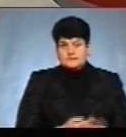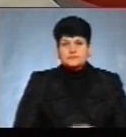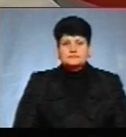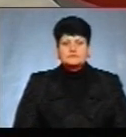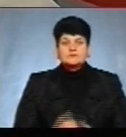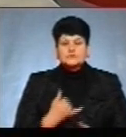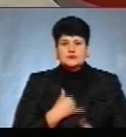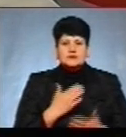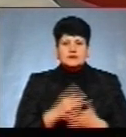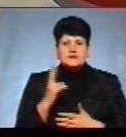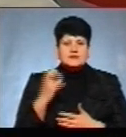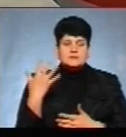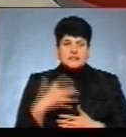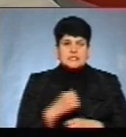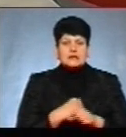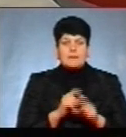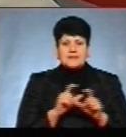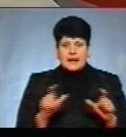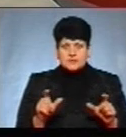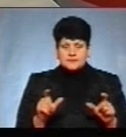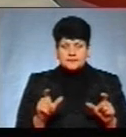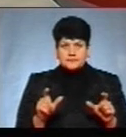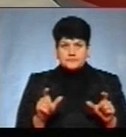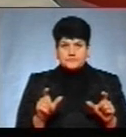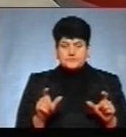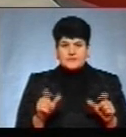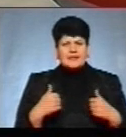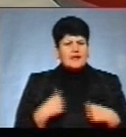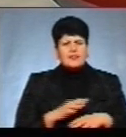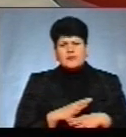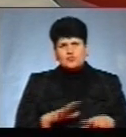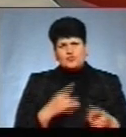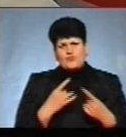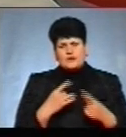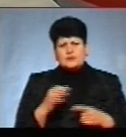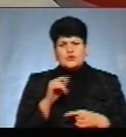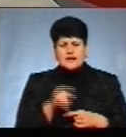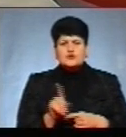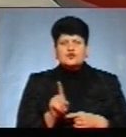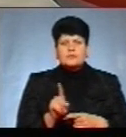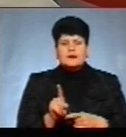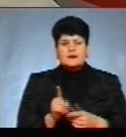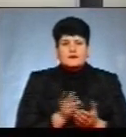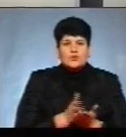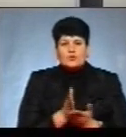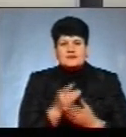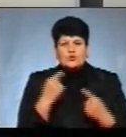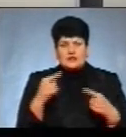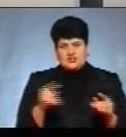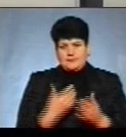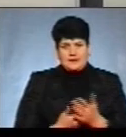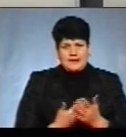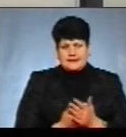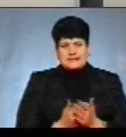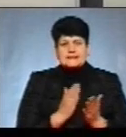працює. У нас є 250 аптек і... Я не буду говорити про те, що ми рухаємося зовсім до іншої